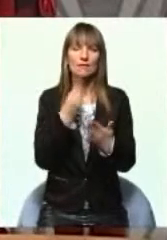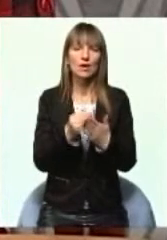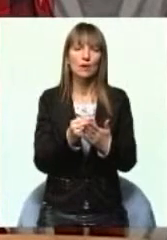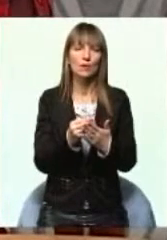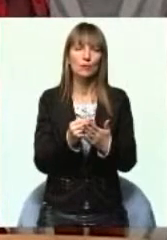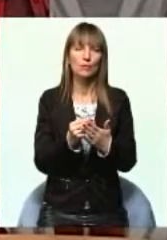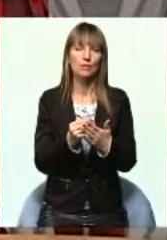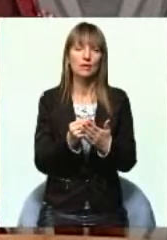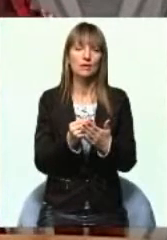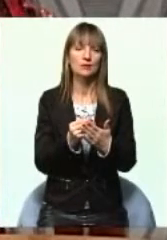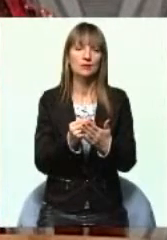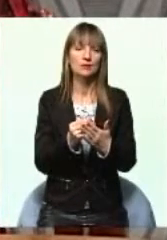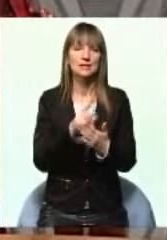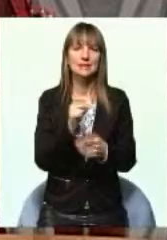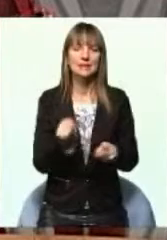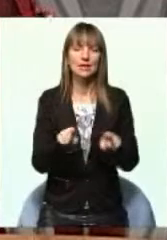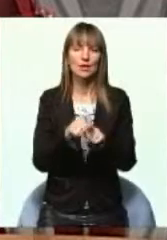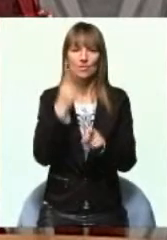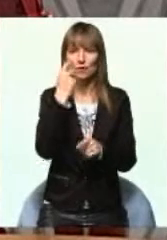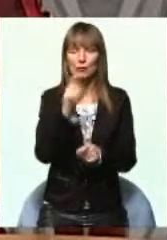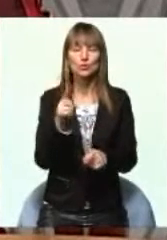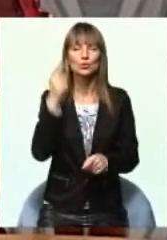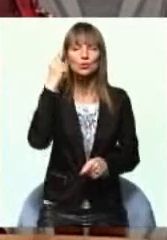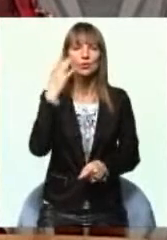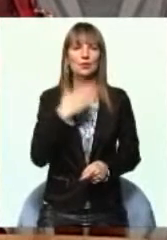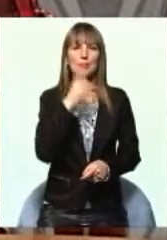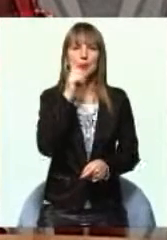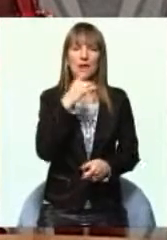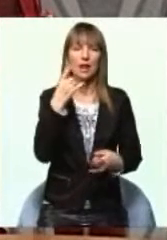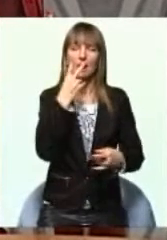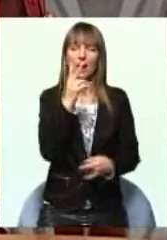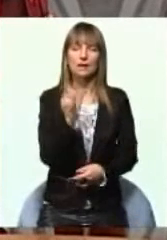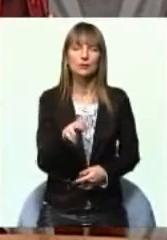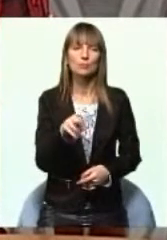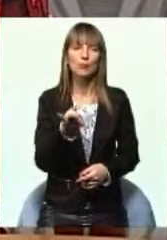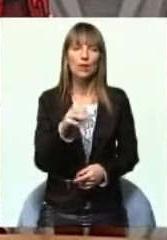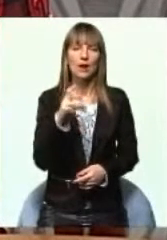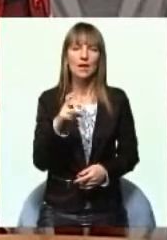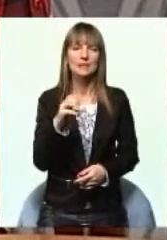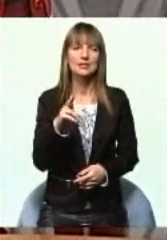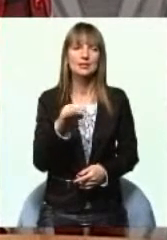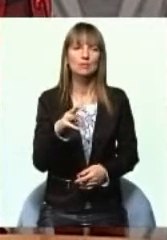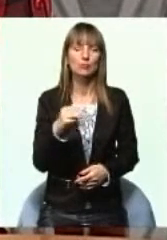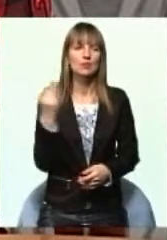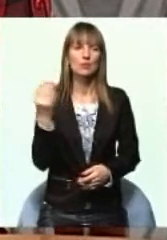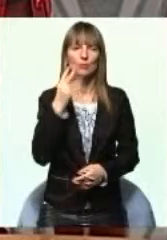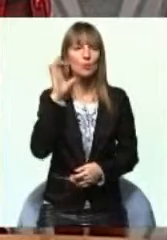вже за такою інформацією. А що думають наші маленькі глядачі про ескімо? Вже цікаво послухати.